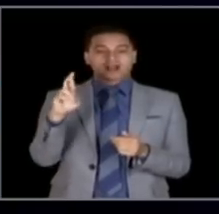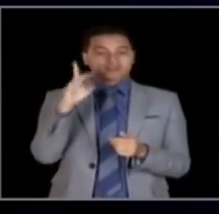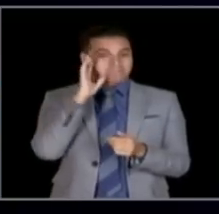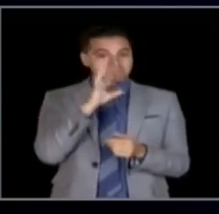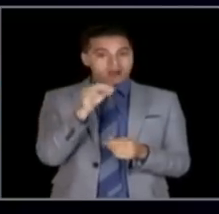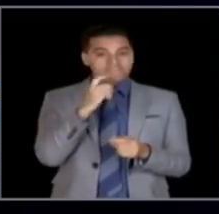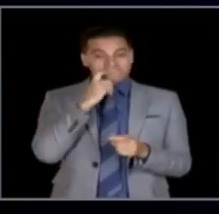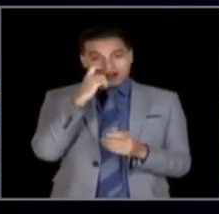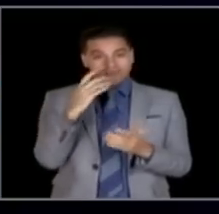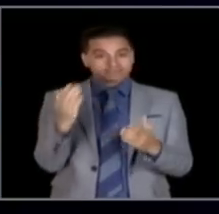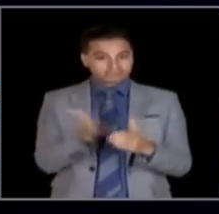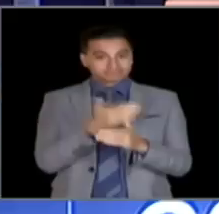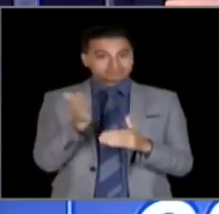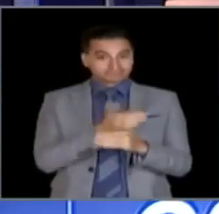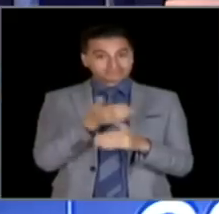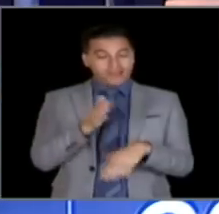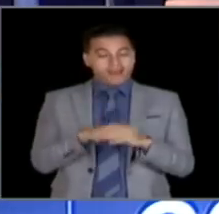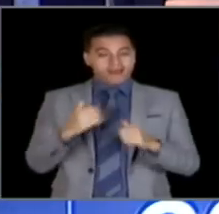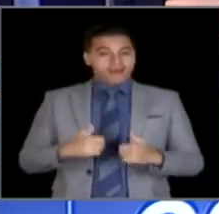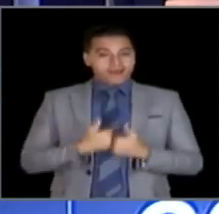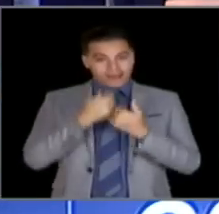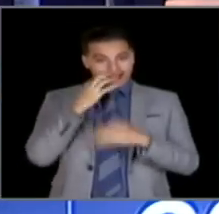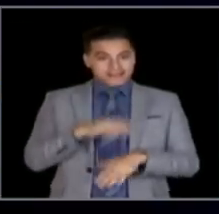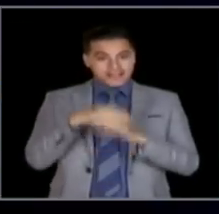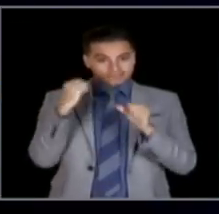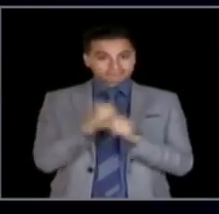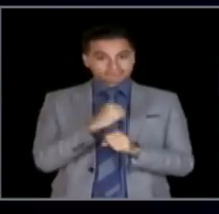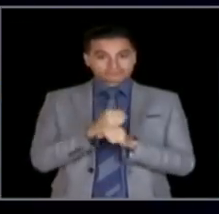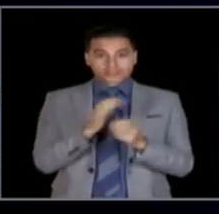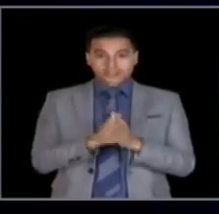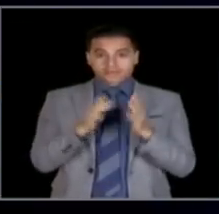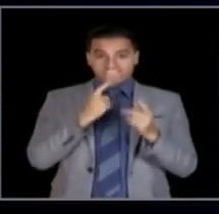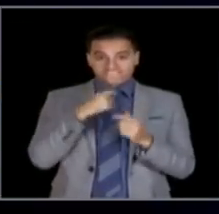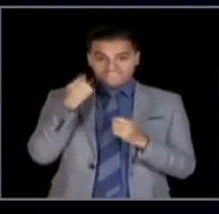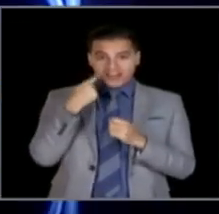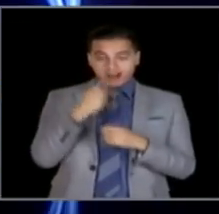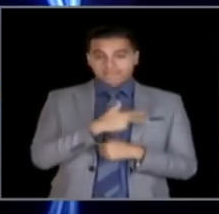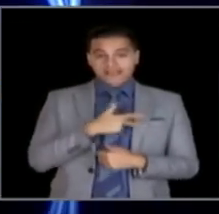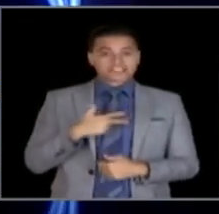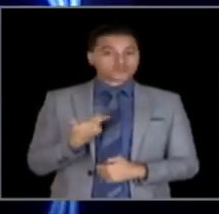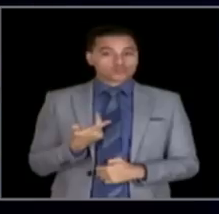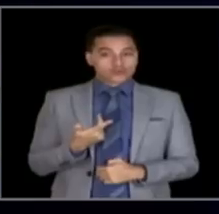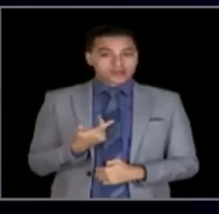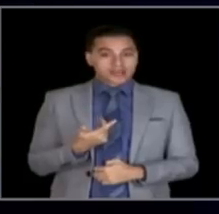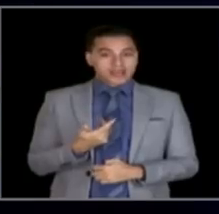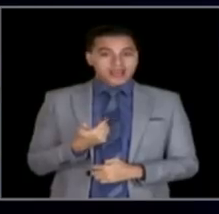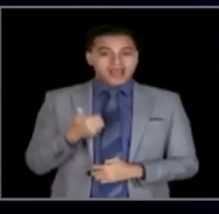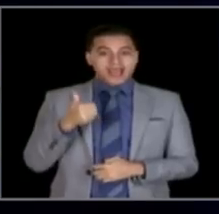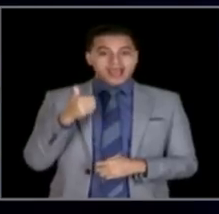في حياتكم. بيحكي قصة حياة موزارت. الفيلم اسمه إيه بقى؟